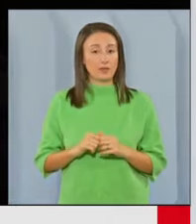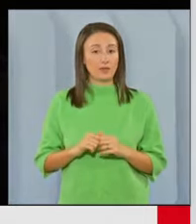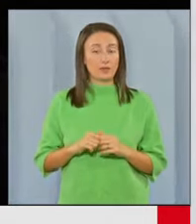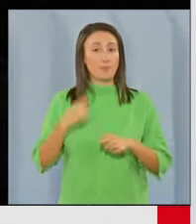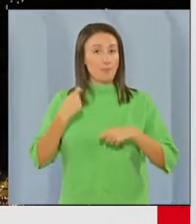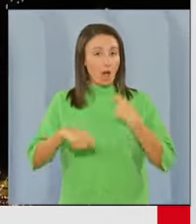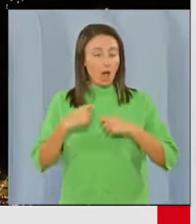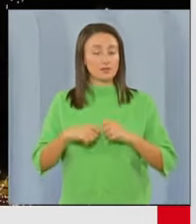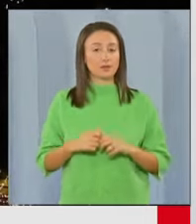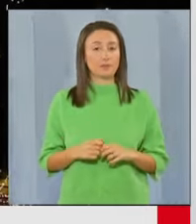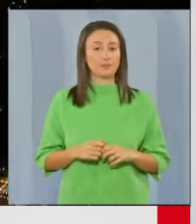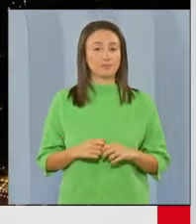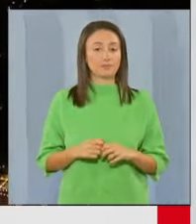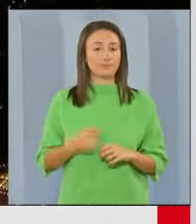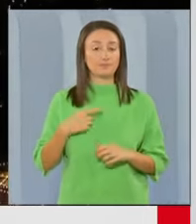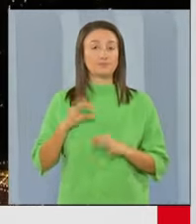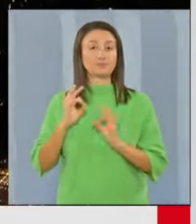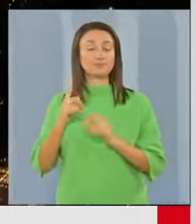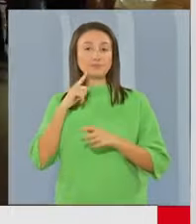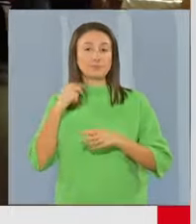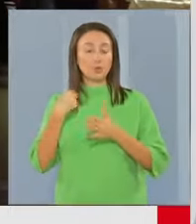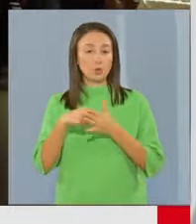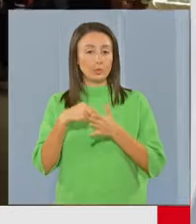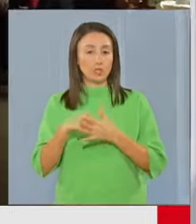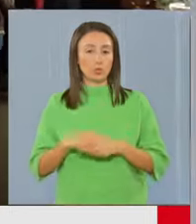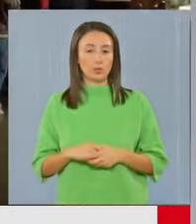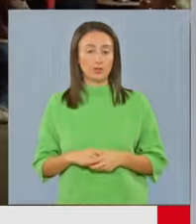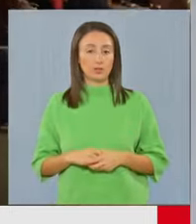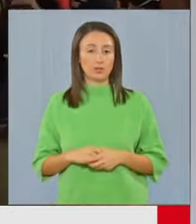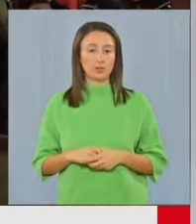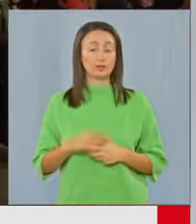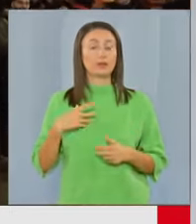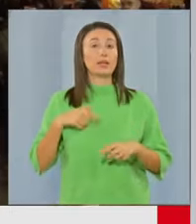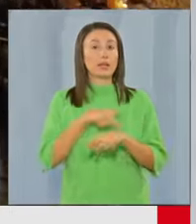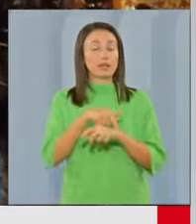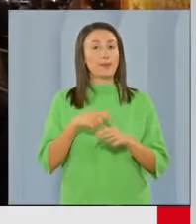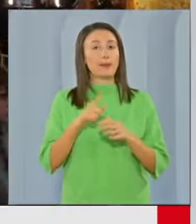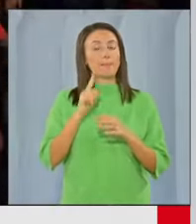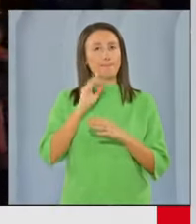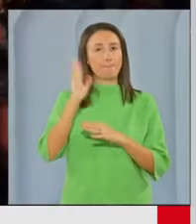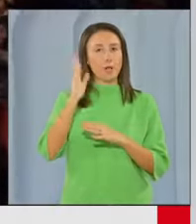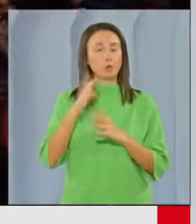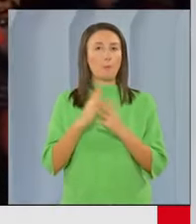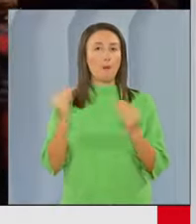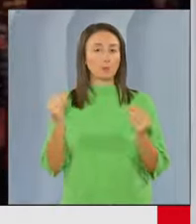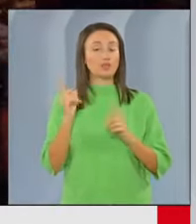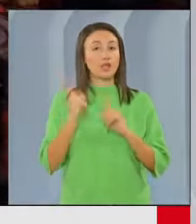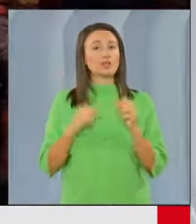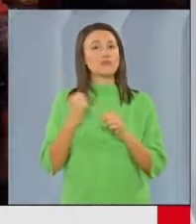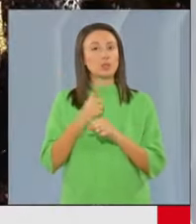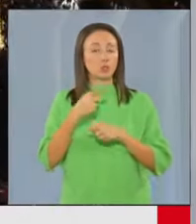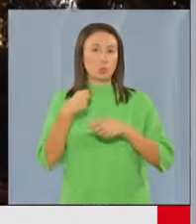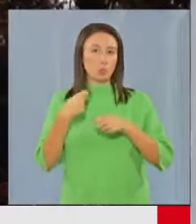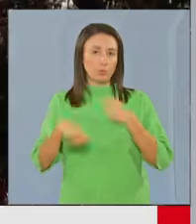hipermarketuri și supermarketuri mai ales în zona asta de cumpărături pe termen mediu și mai lung Adică dacă îți faci niște